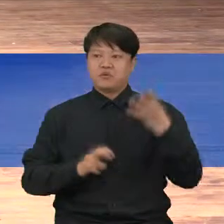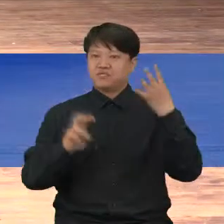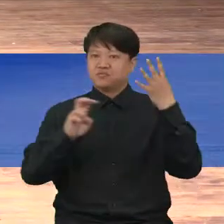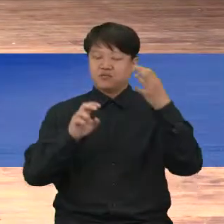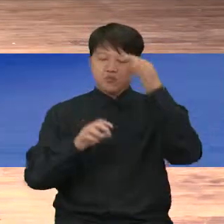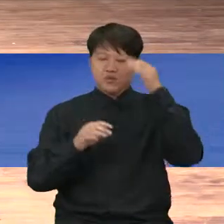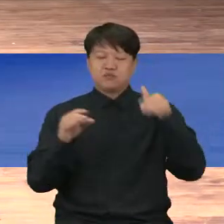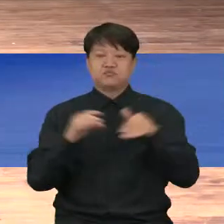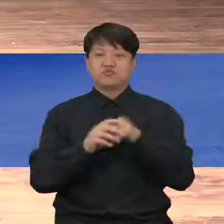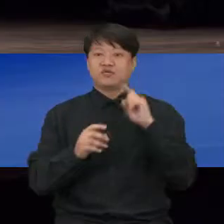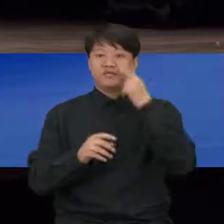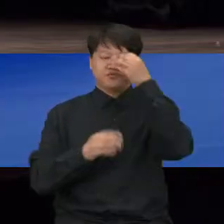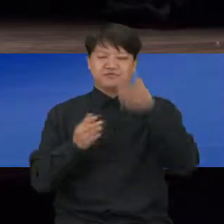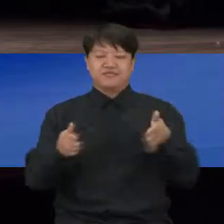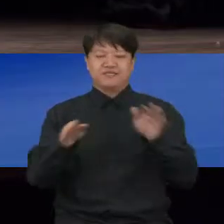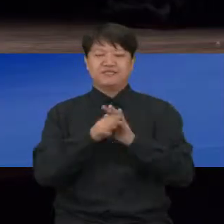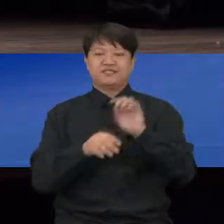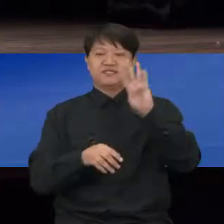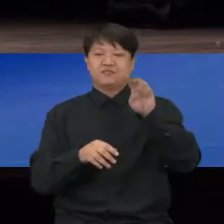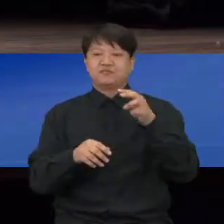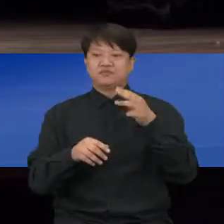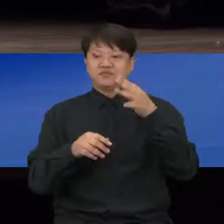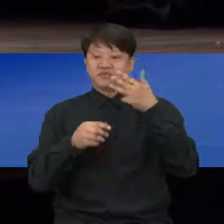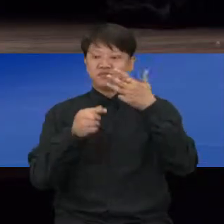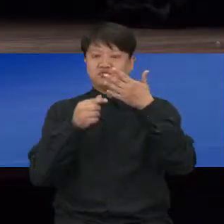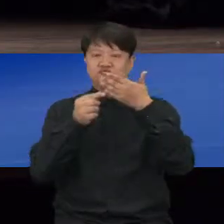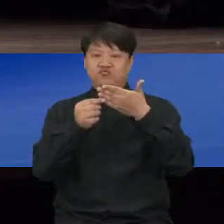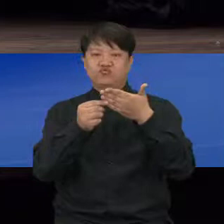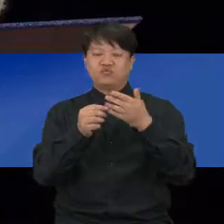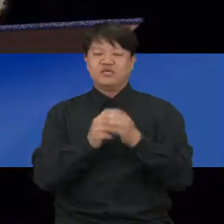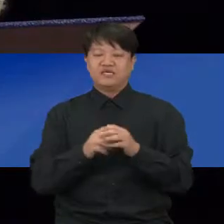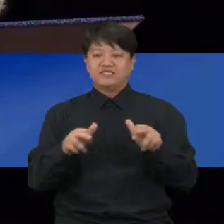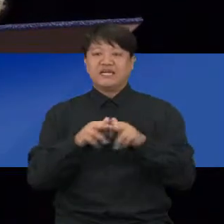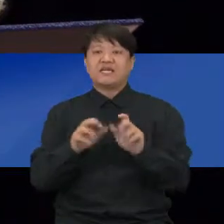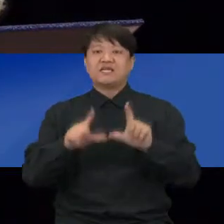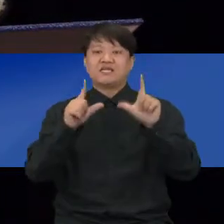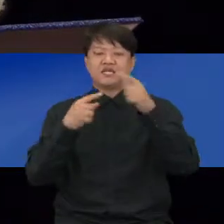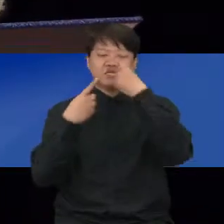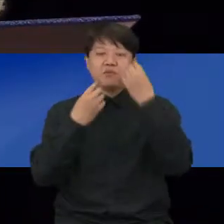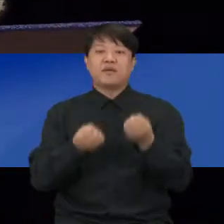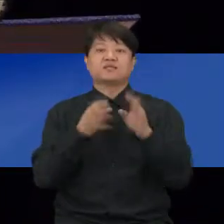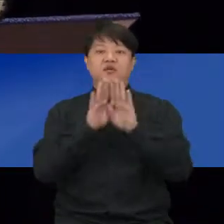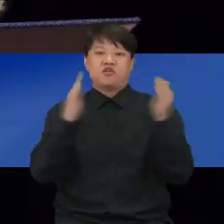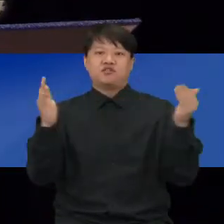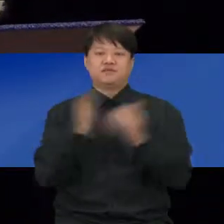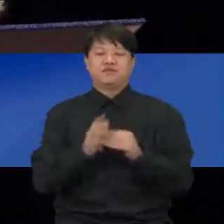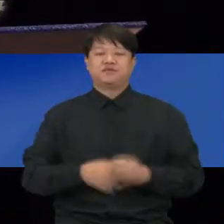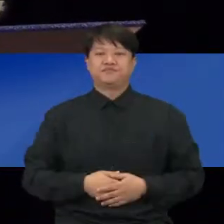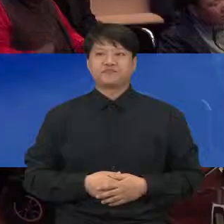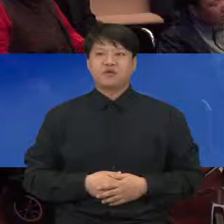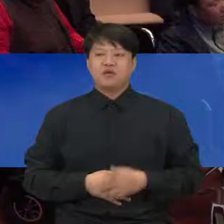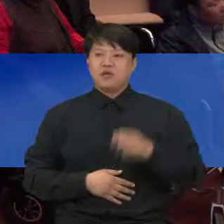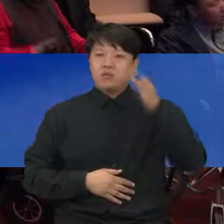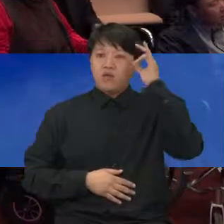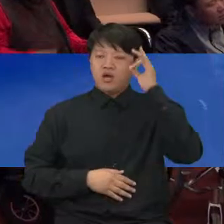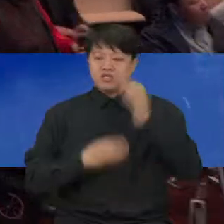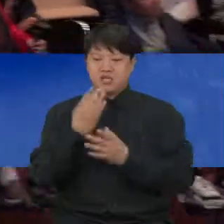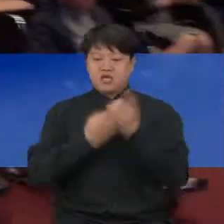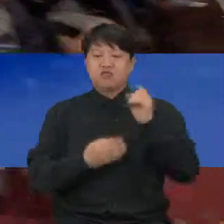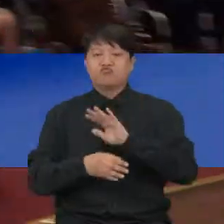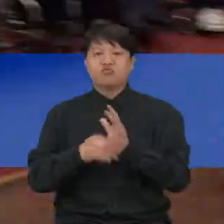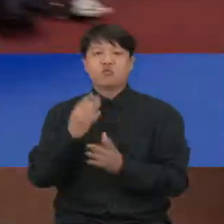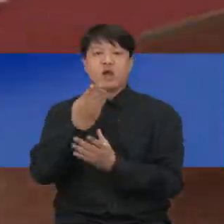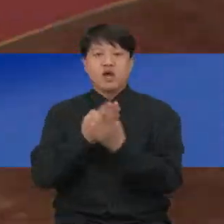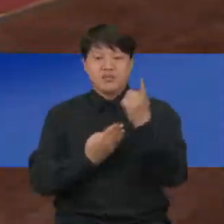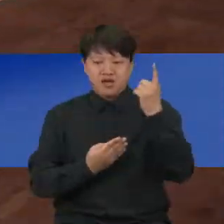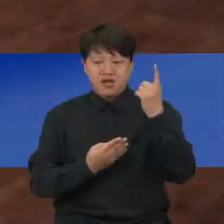20일 포항문화예술회관에서 제39회 장애인의 날을 기념하는 행사가 열렸습니다. 이날 행사는 포항은 하나,